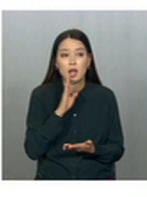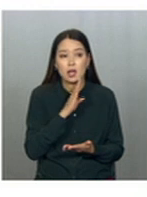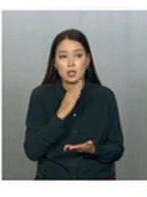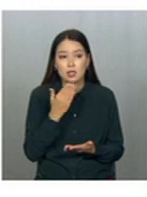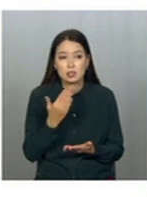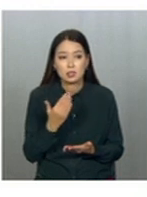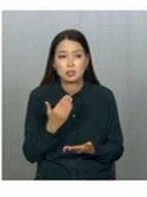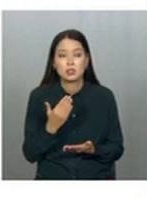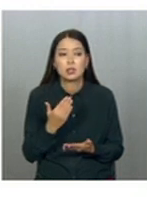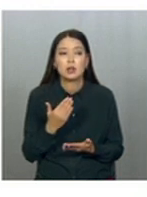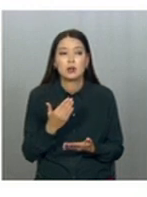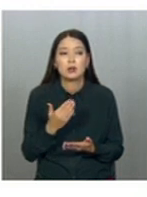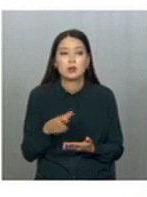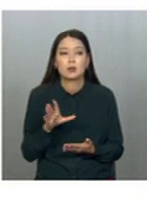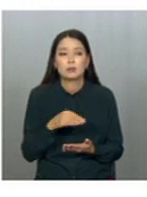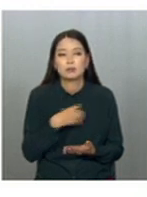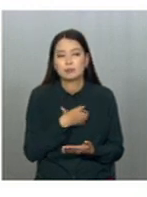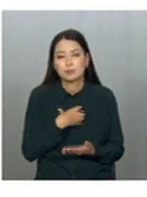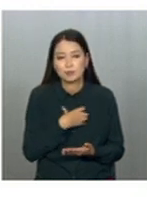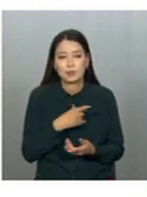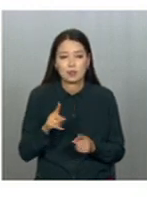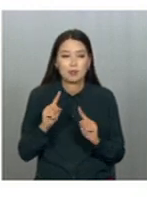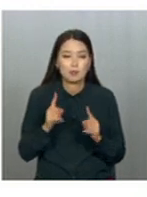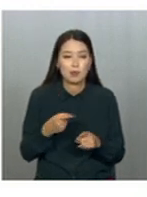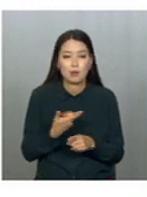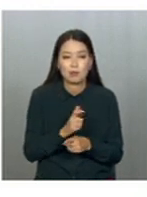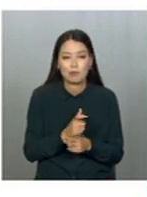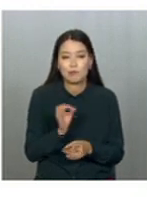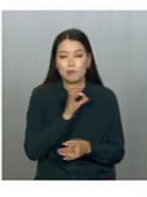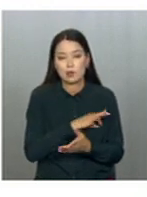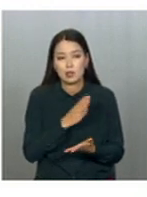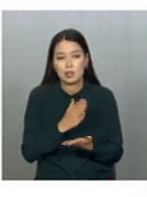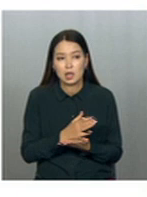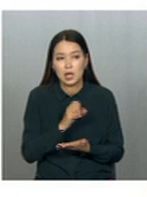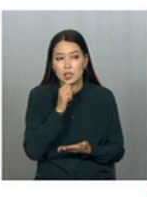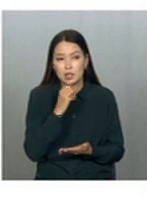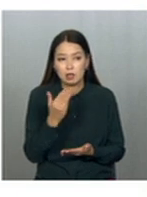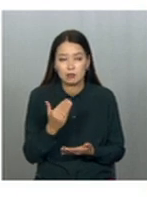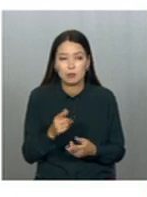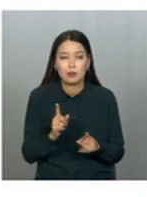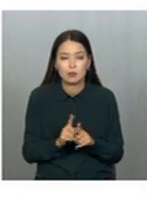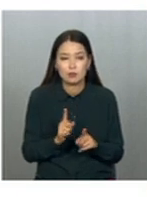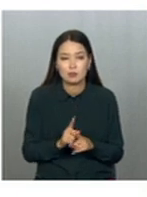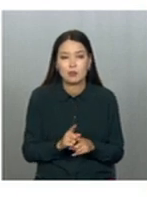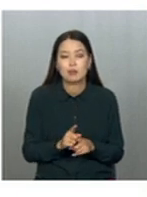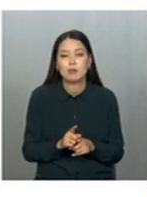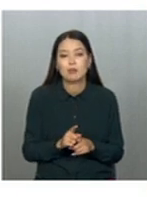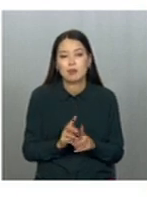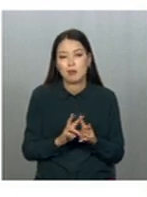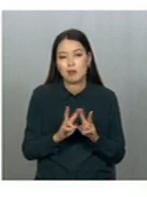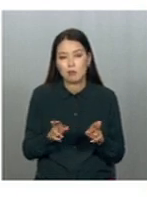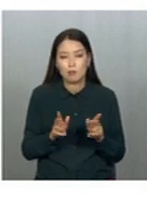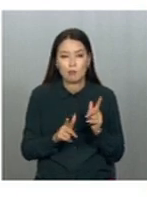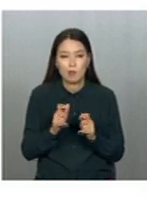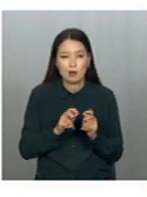сапаға қажет екенін Крейгел айтып отыр. Төрехан Ақсақалды сол тай саба сары қымызға балап отыр.